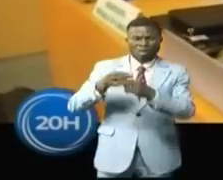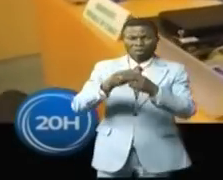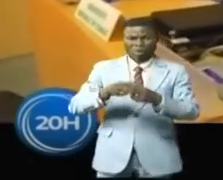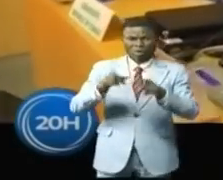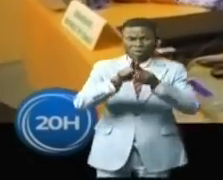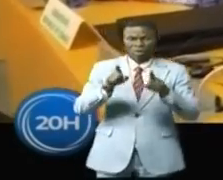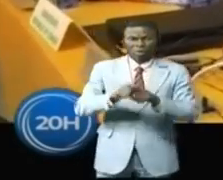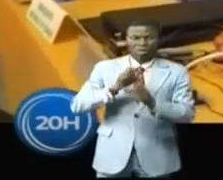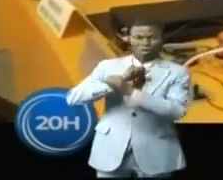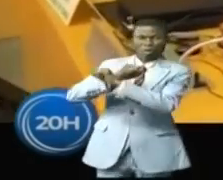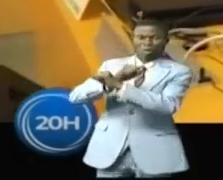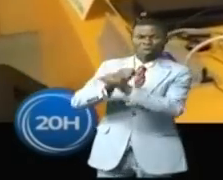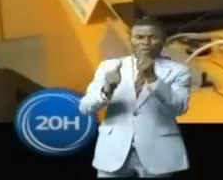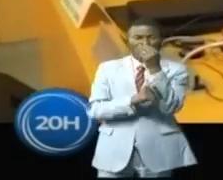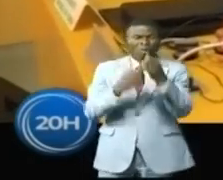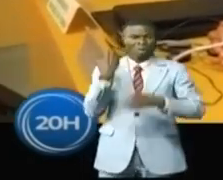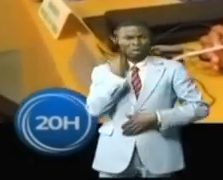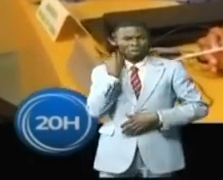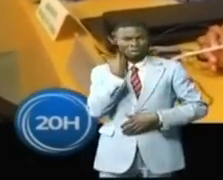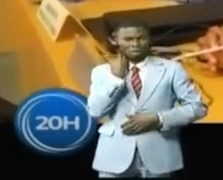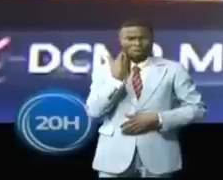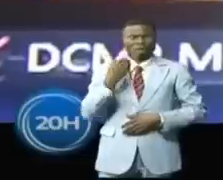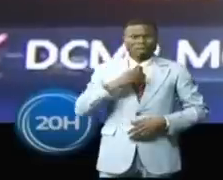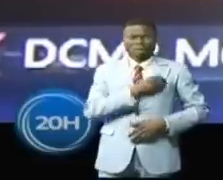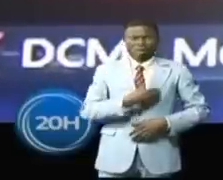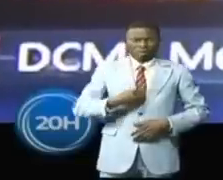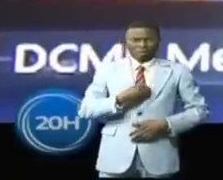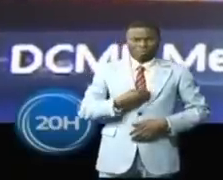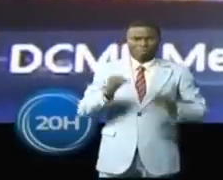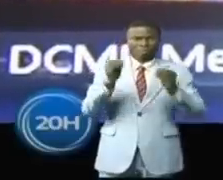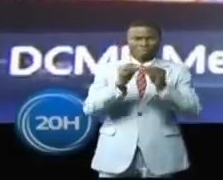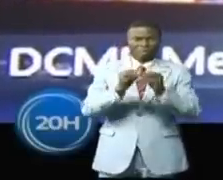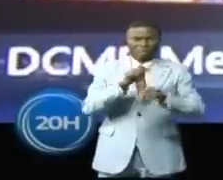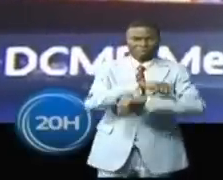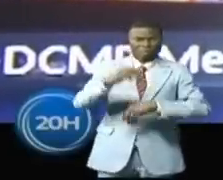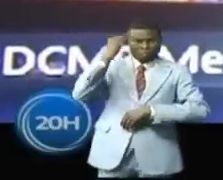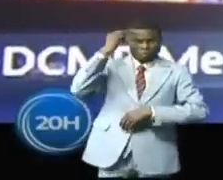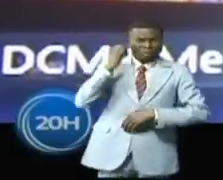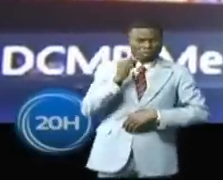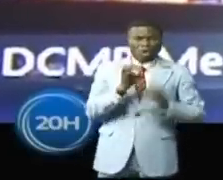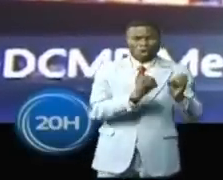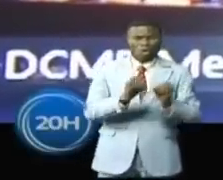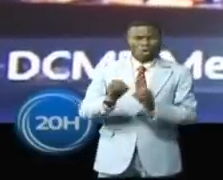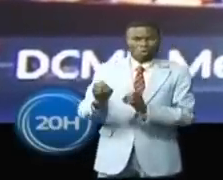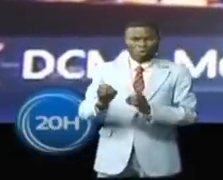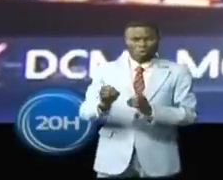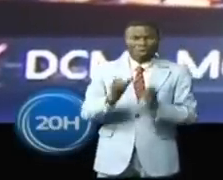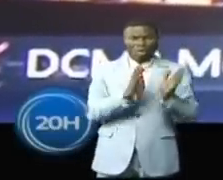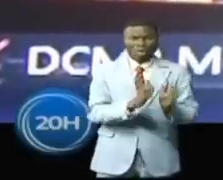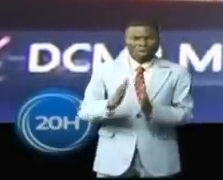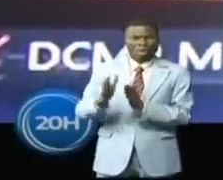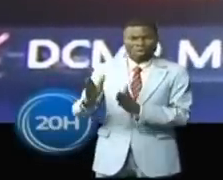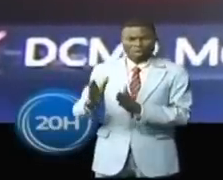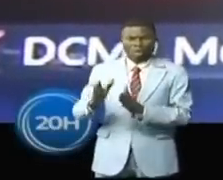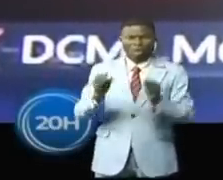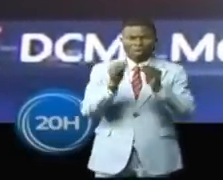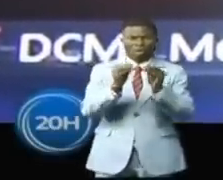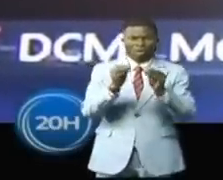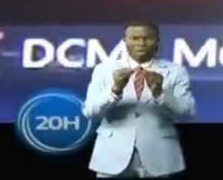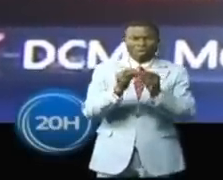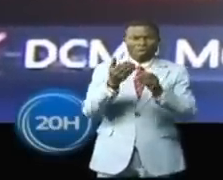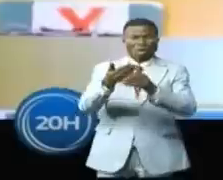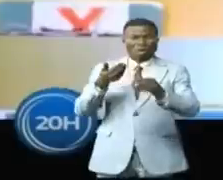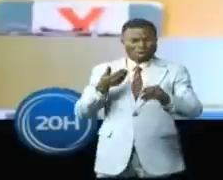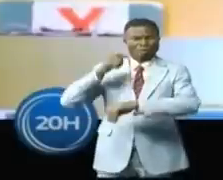la prévention de maladies, KCM. La réunion ministérielle a été précédée et préparée par une réunion des experts